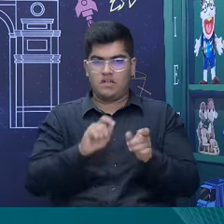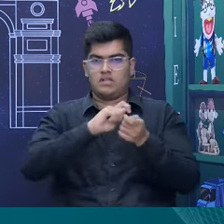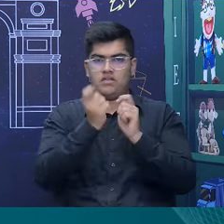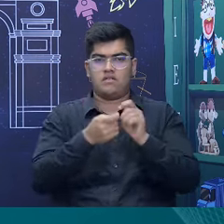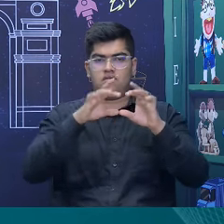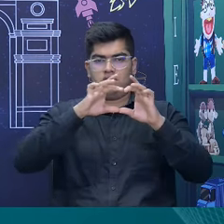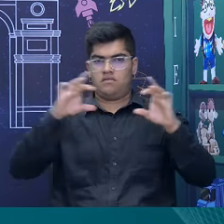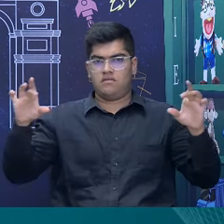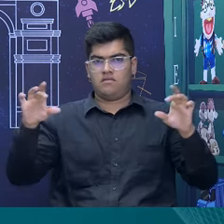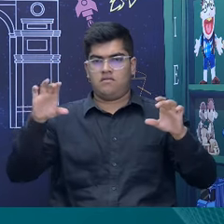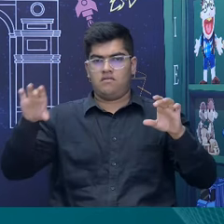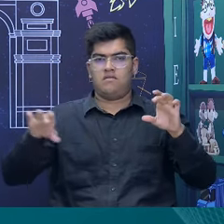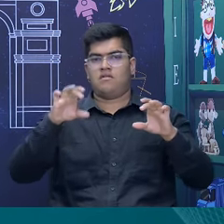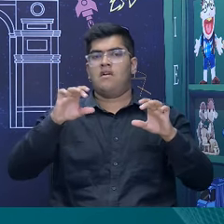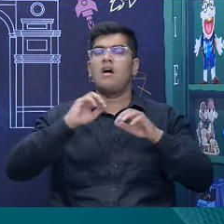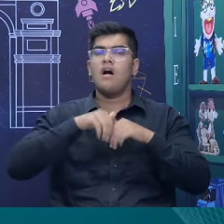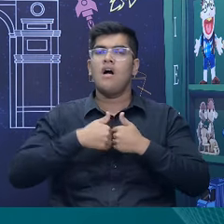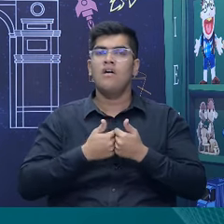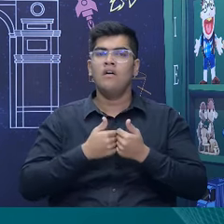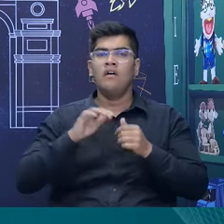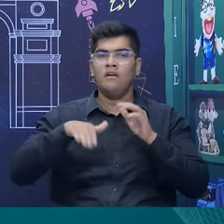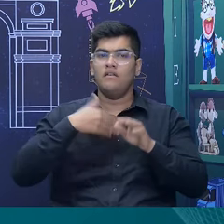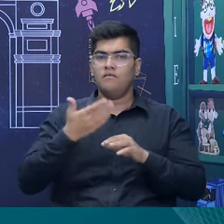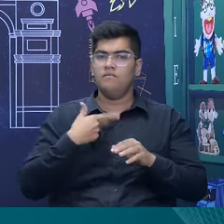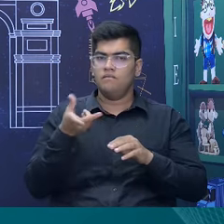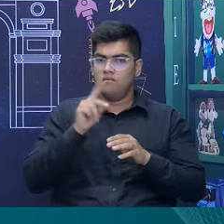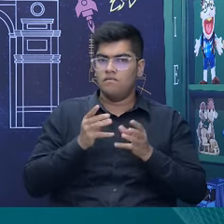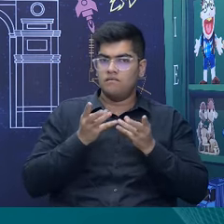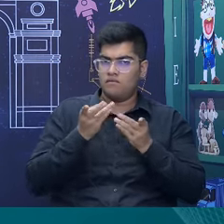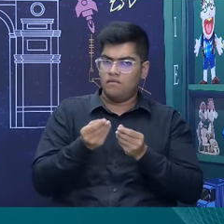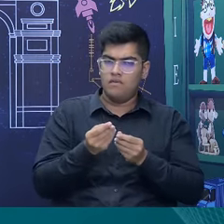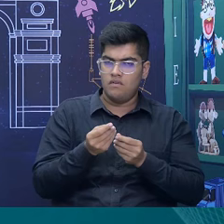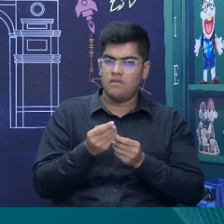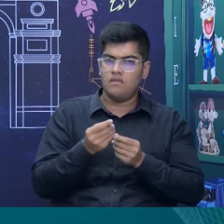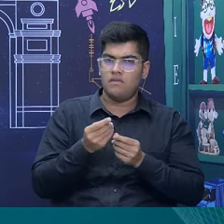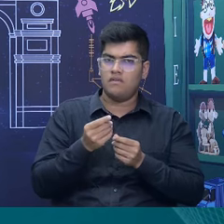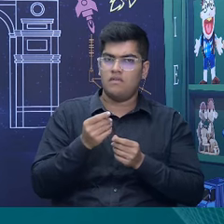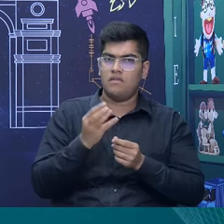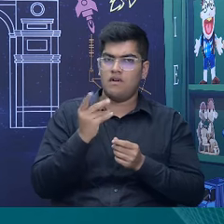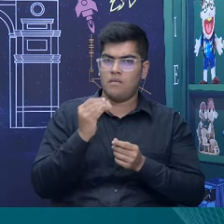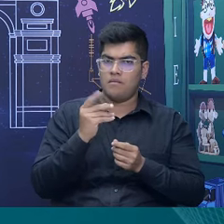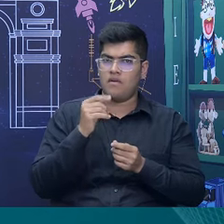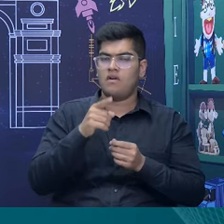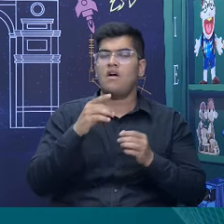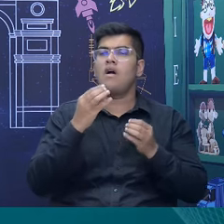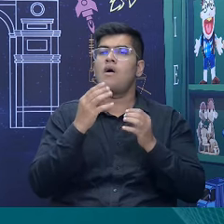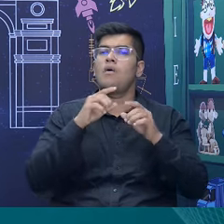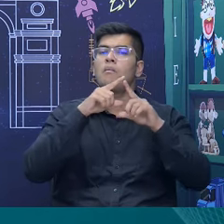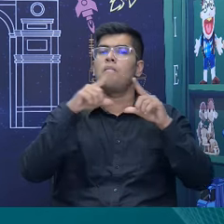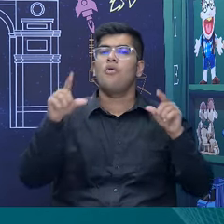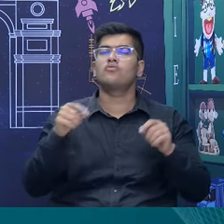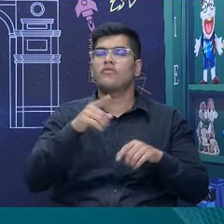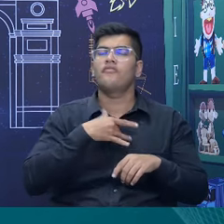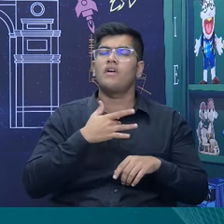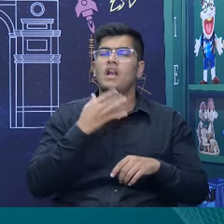दूं और इस ग्राफ पर फिर से इसकी बाउंड्री बनाऊ और डब्बे गिनू तो डब्बे कितने आएंगे आपको क्या लगता